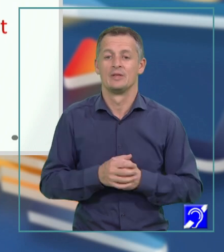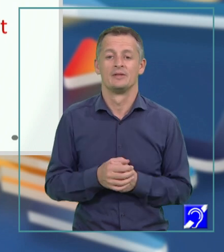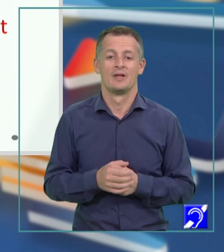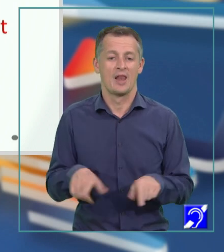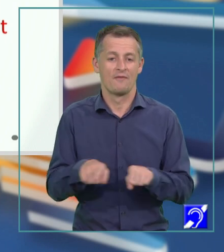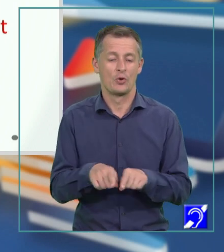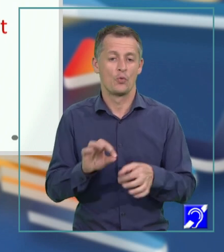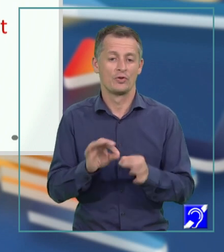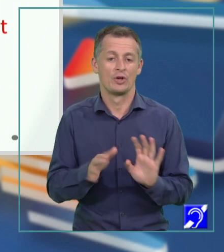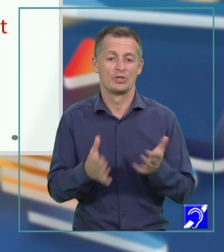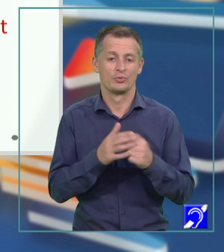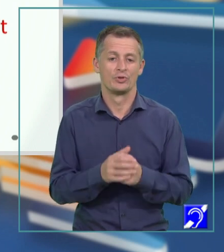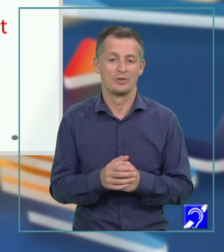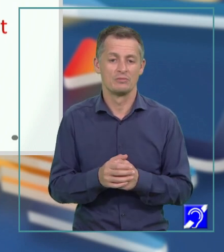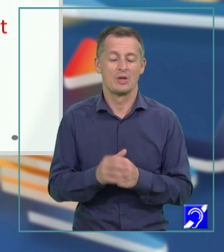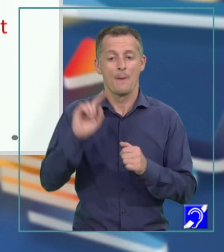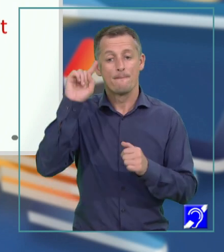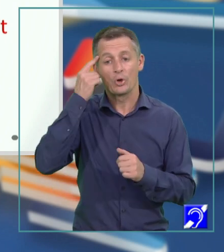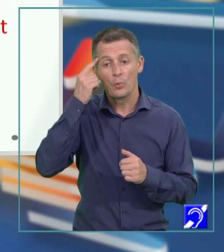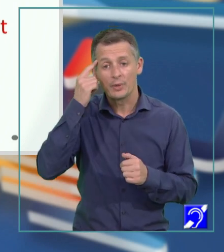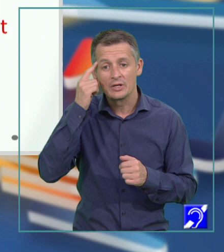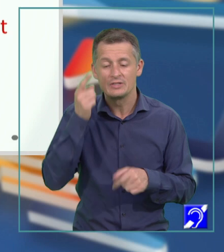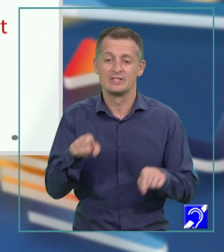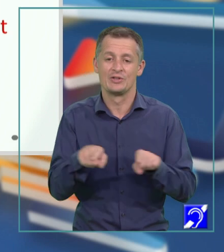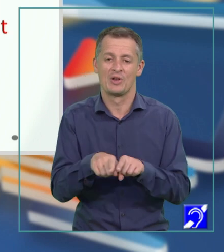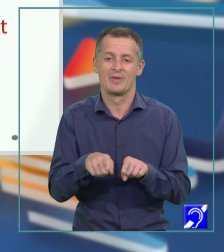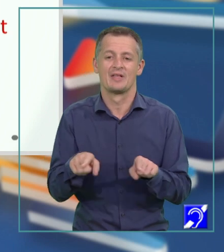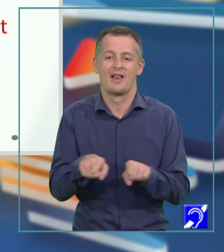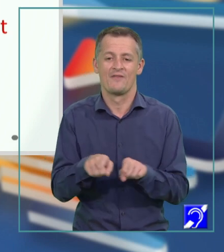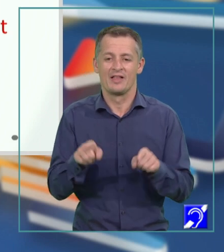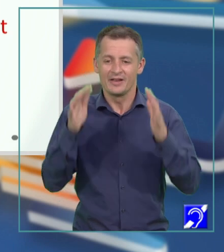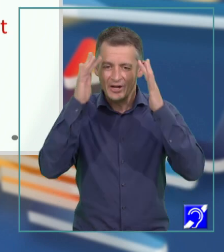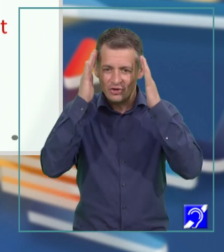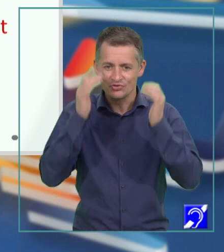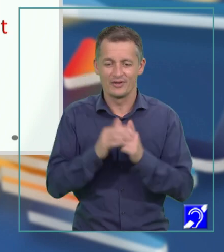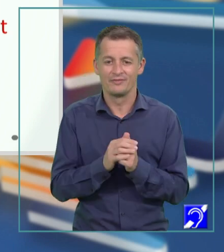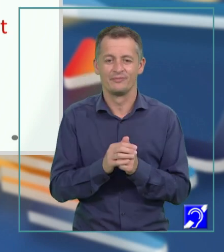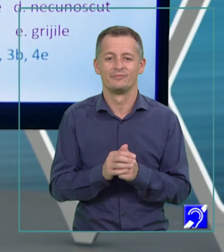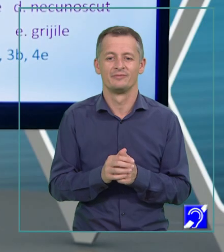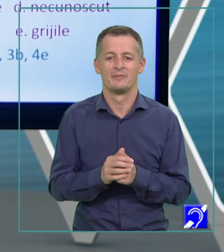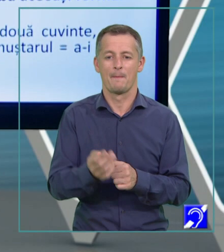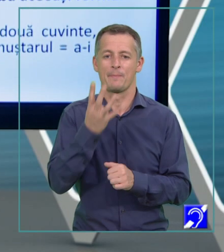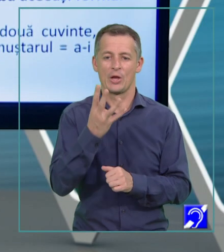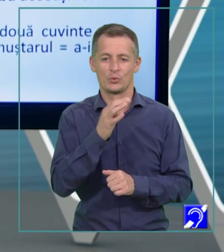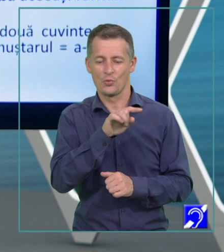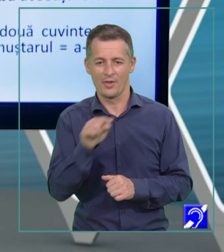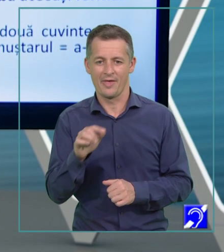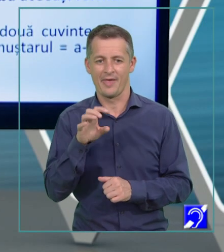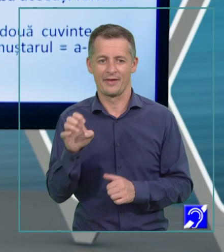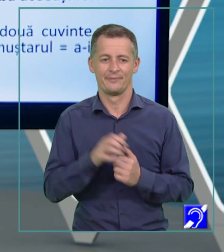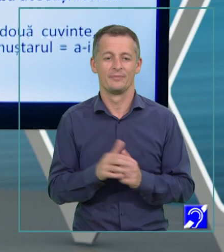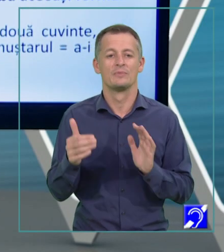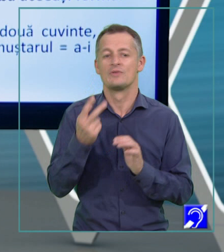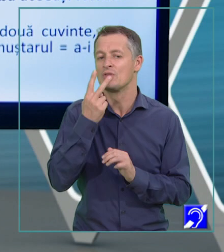Și preocupările, sinonimul lui preocupările este grijile. Bineînțeles, atunci 4 E. Să vedem ce trebuie să